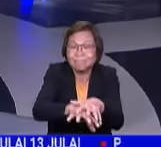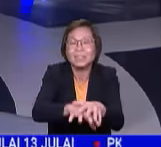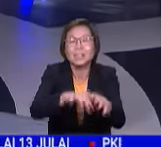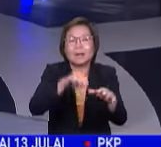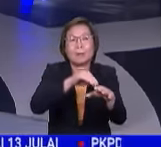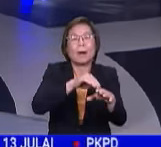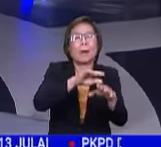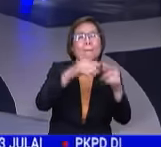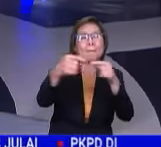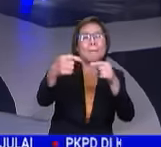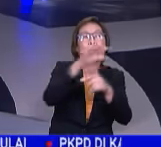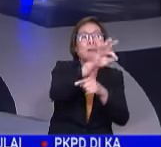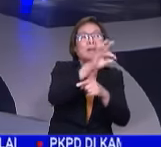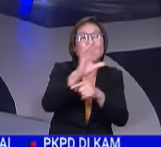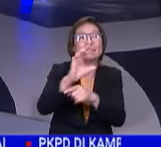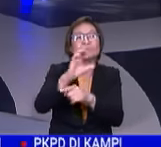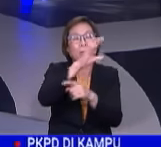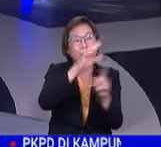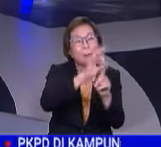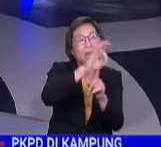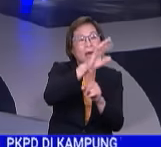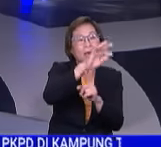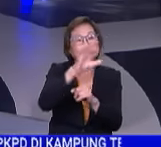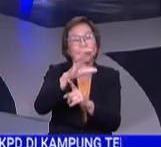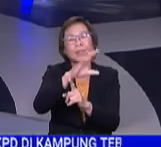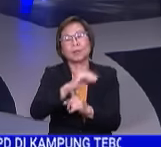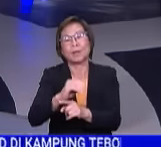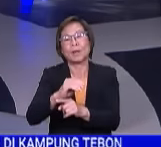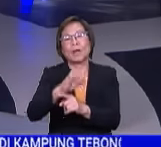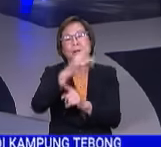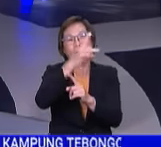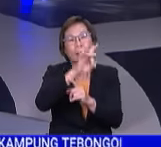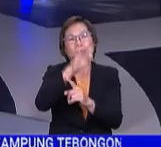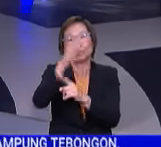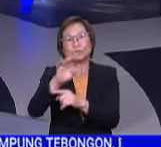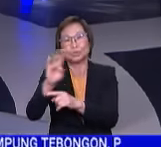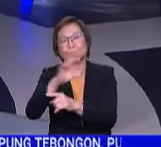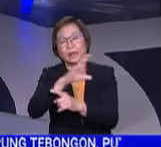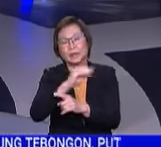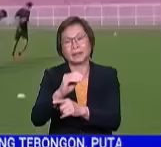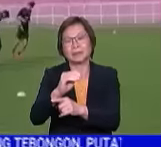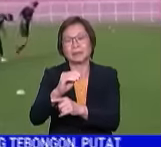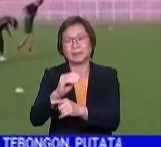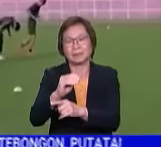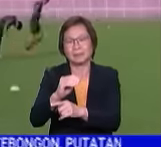Julai dan Terengganu FC 18 Julai di Stadium Sultan Muhammad IV.